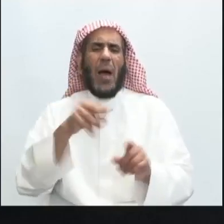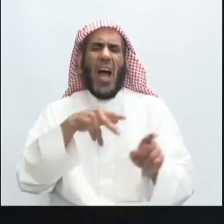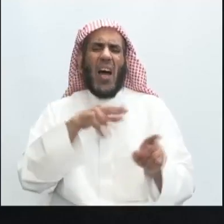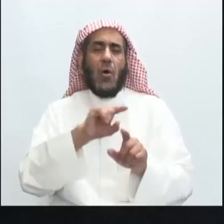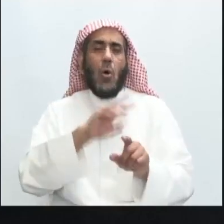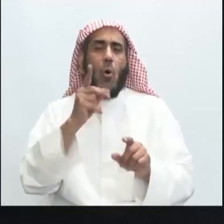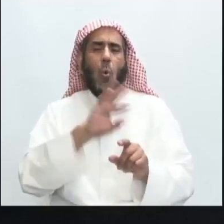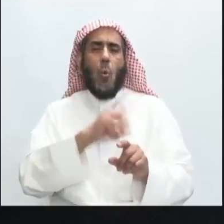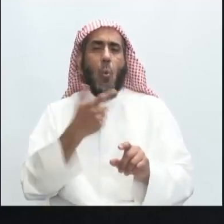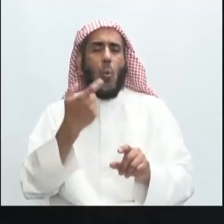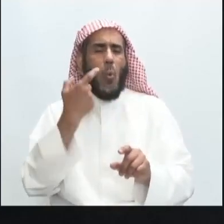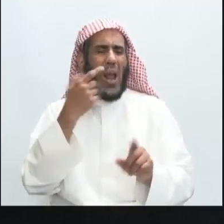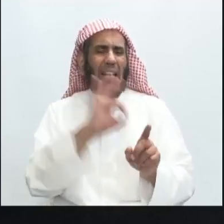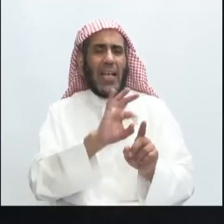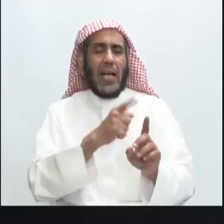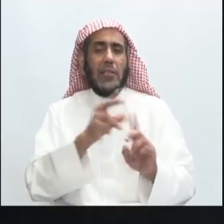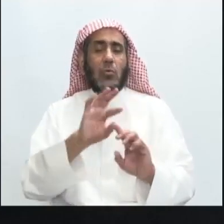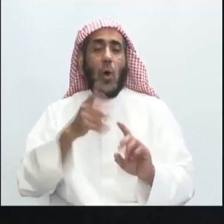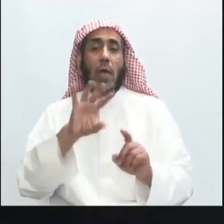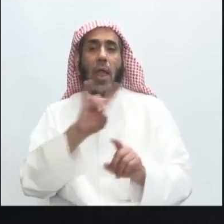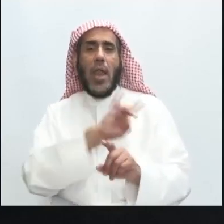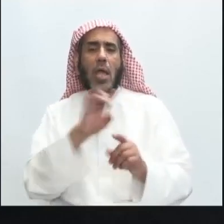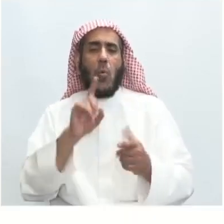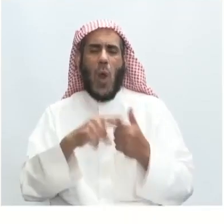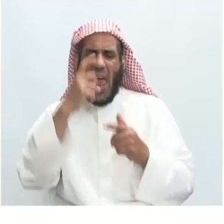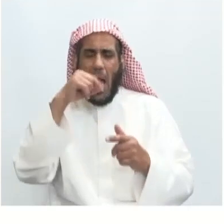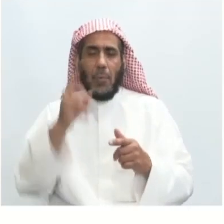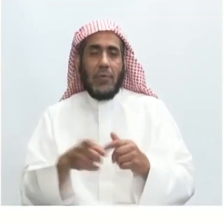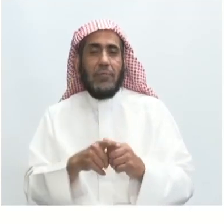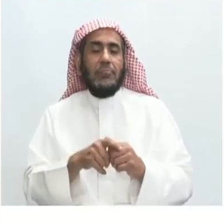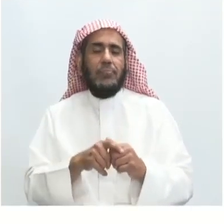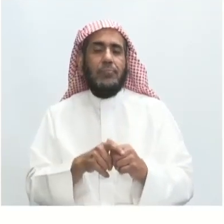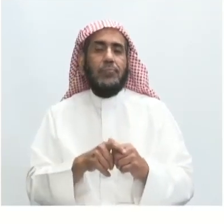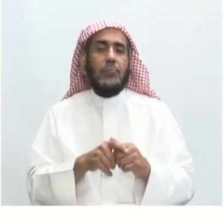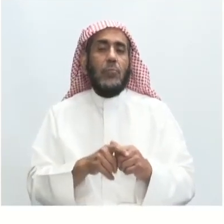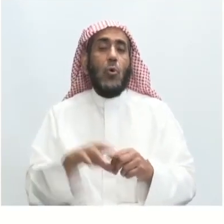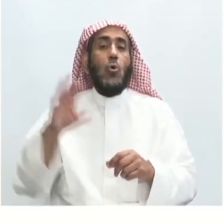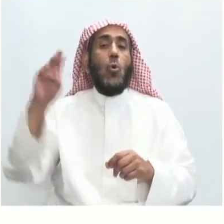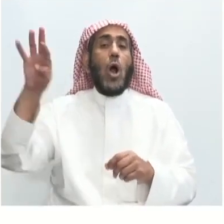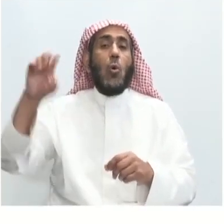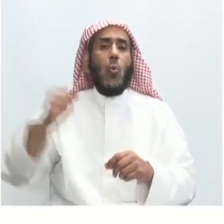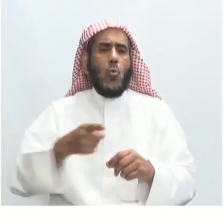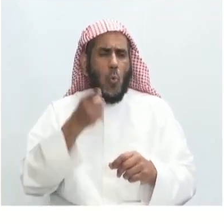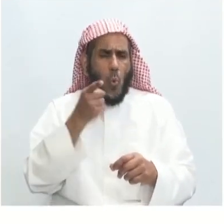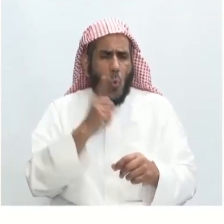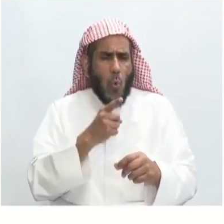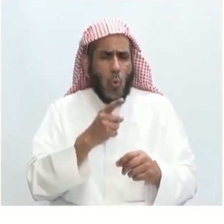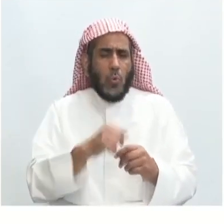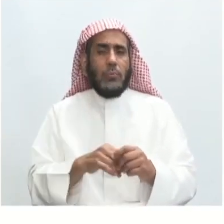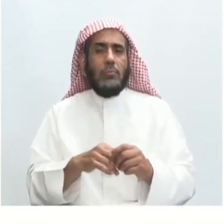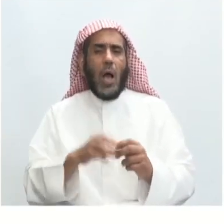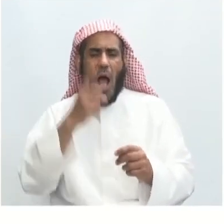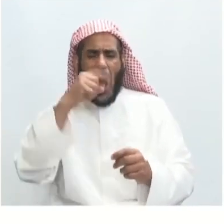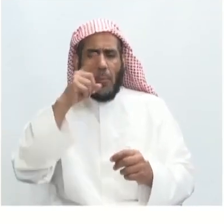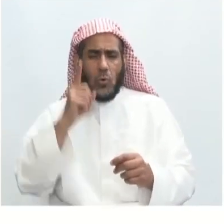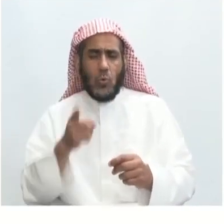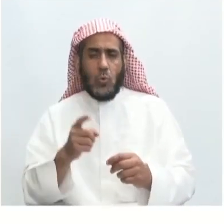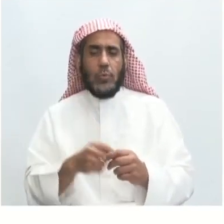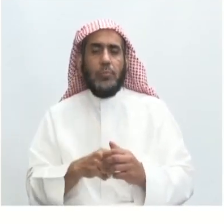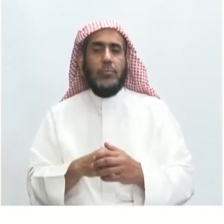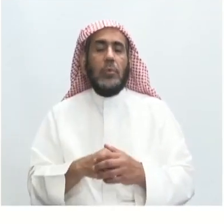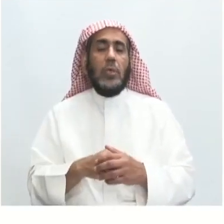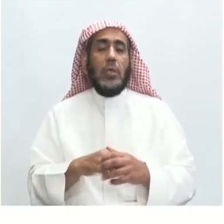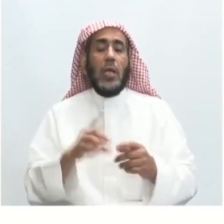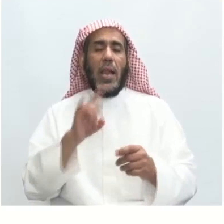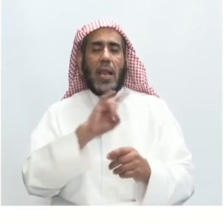ولا تحاسدوا ولا تدابروا هذا النهي والامر في وكونوا في قوله عليه الصلاه والسلام كونوا جميل